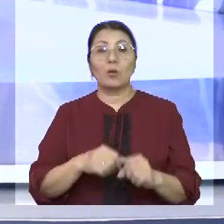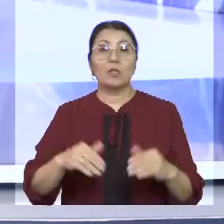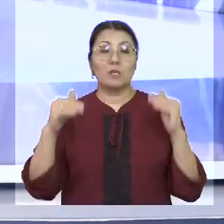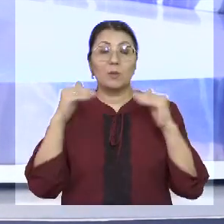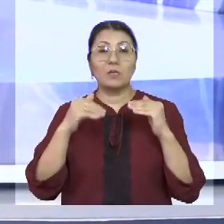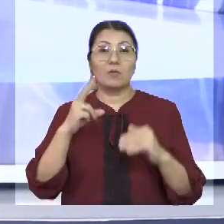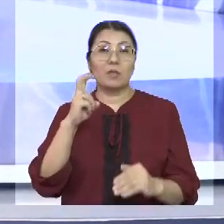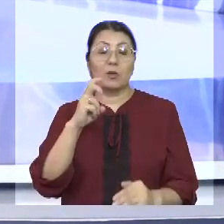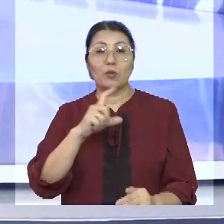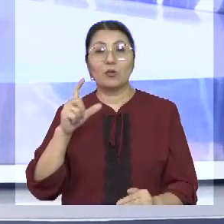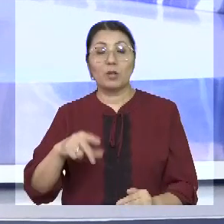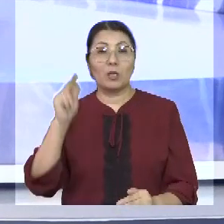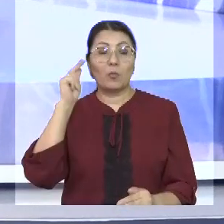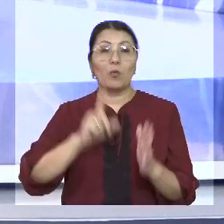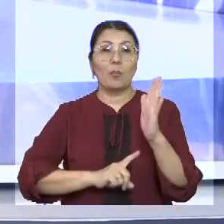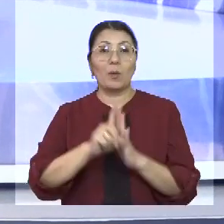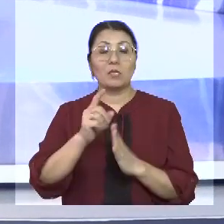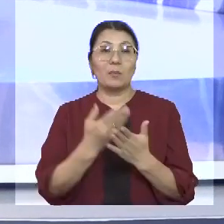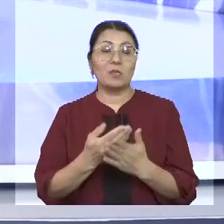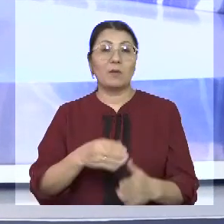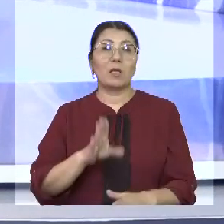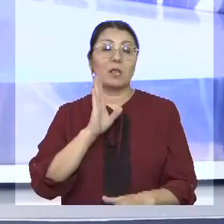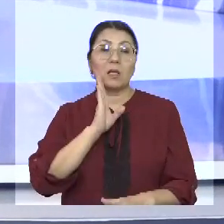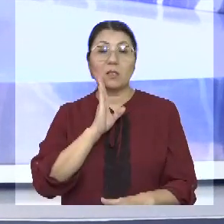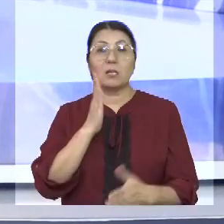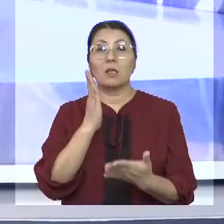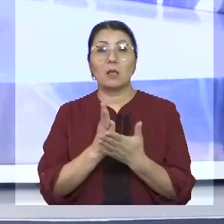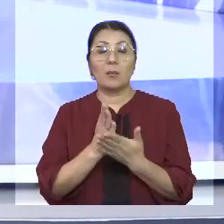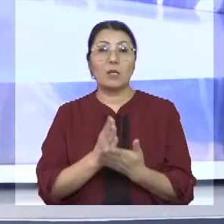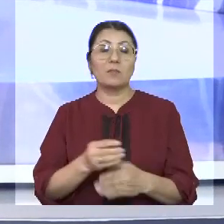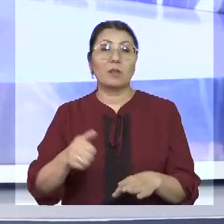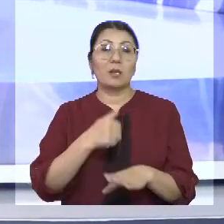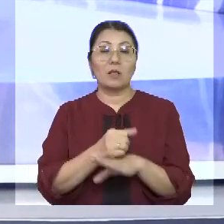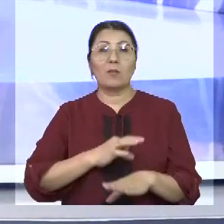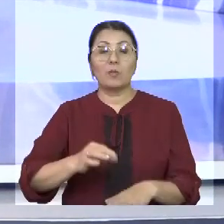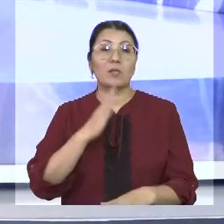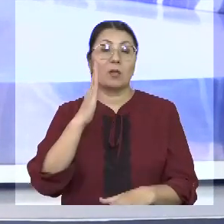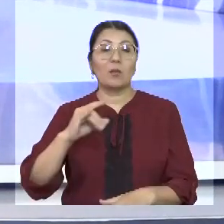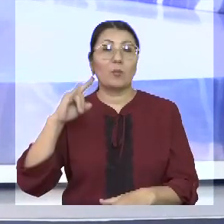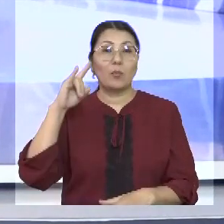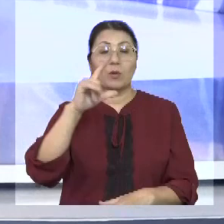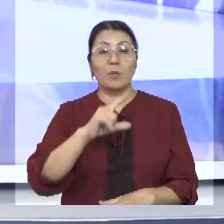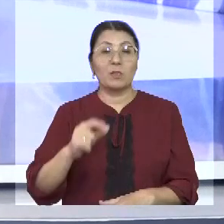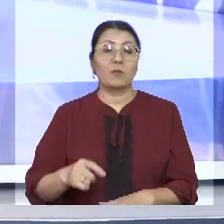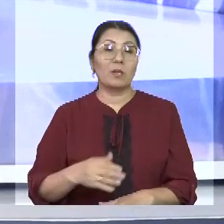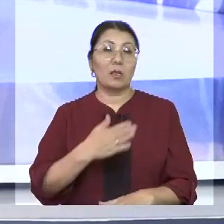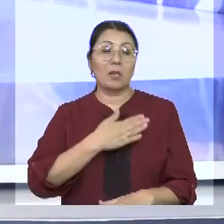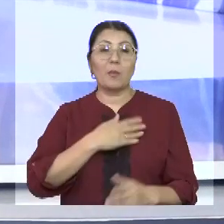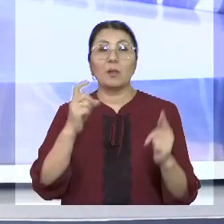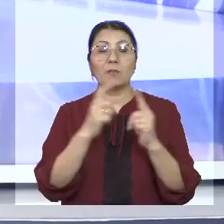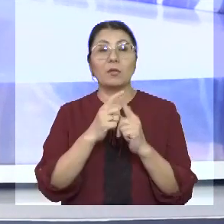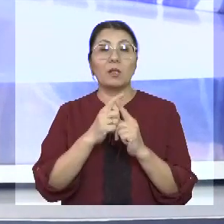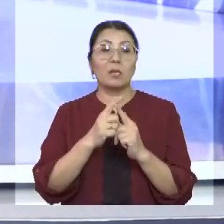200-ден астам адам түсті. Курсанттар қатарында қыз балалар да бар. Аймақ басшысы болашақ ұшқыштардың ант қабылдау рәсіміне